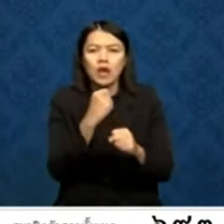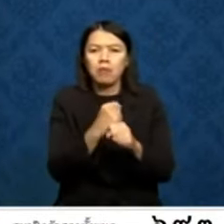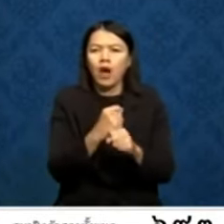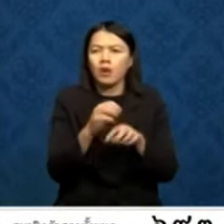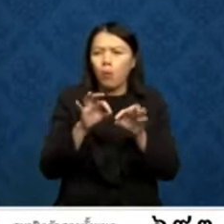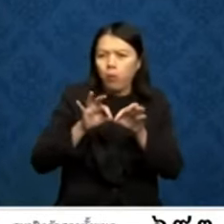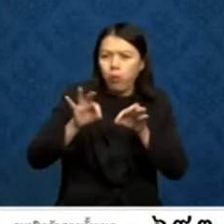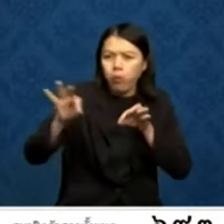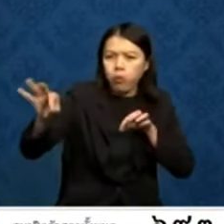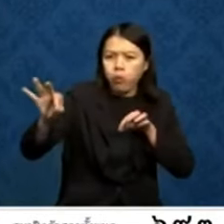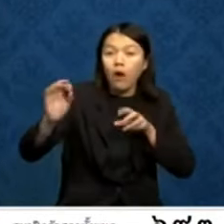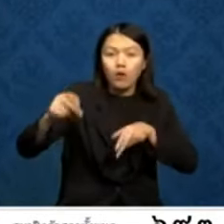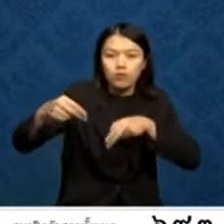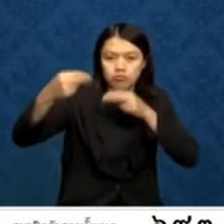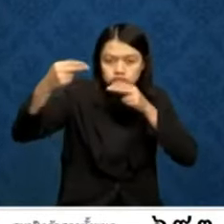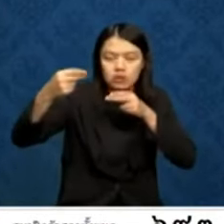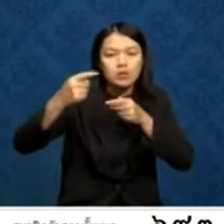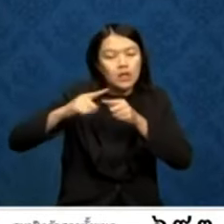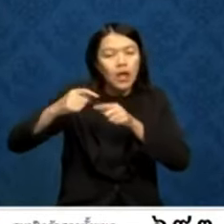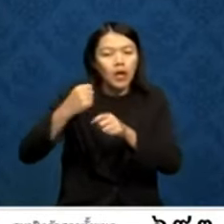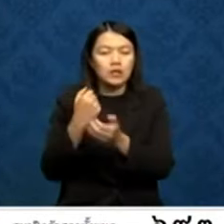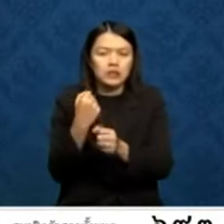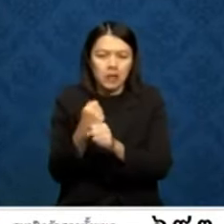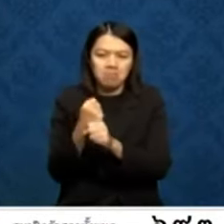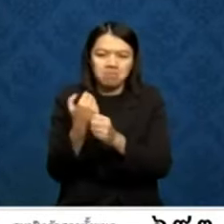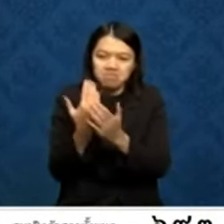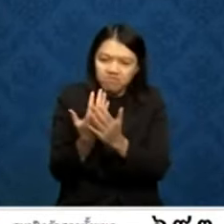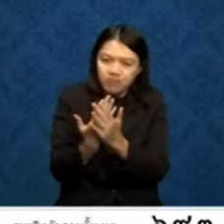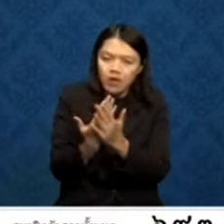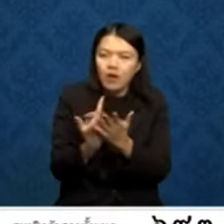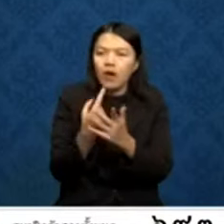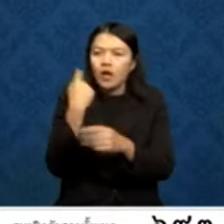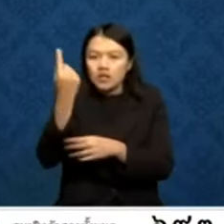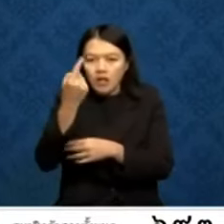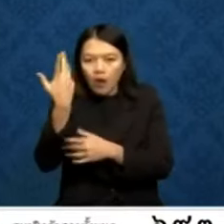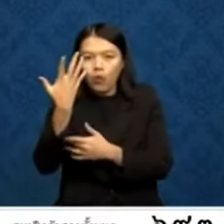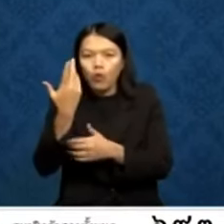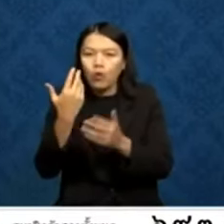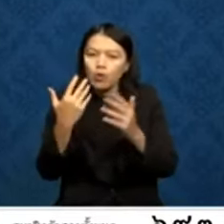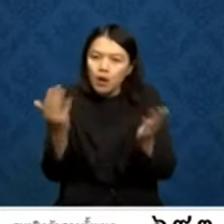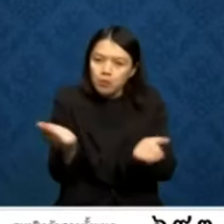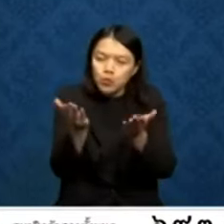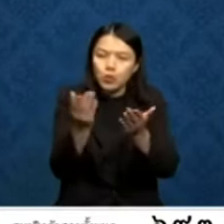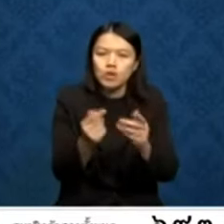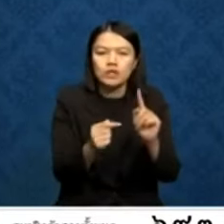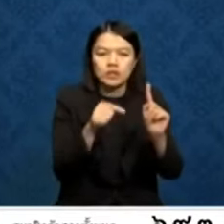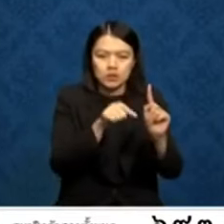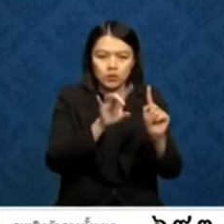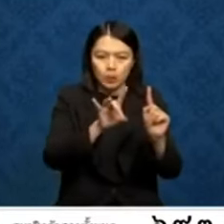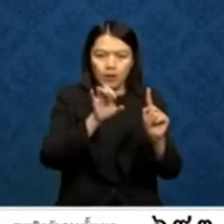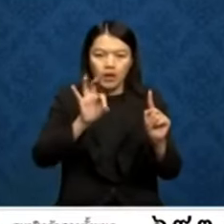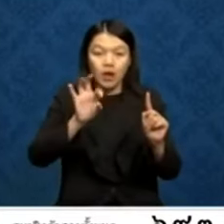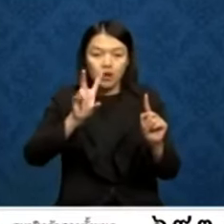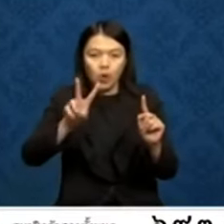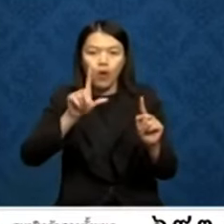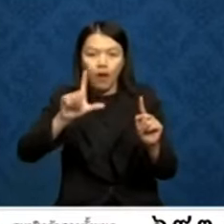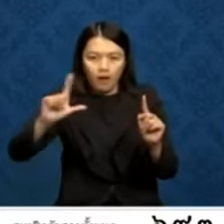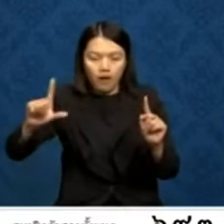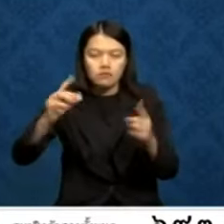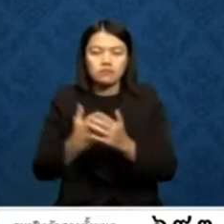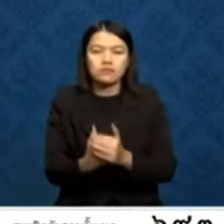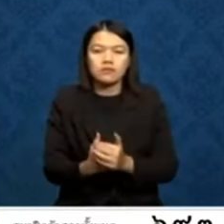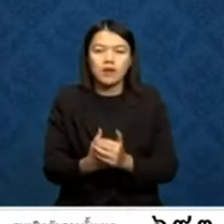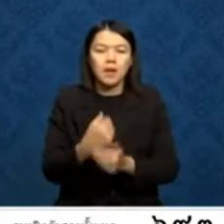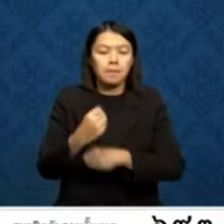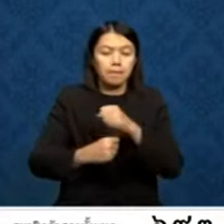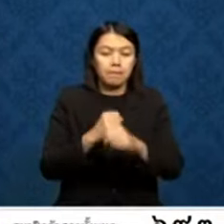ไกลดิจิตอลนอร์แมนซึ่งรายได้จากการท่องเที่ยวถึง 1.892 ล้านล้านบาท